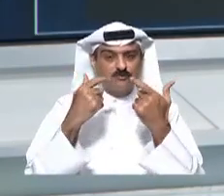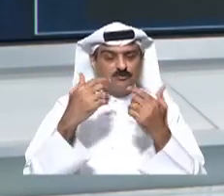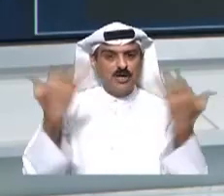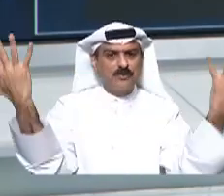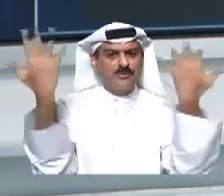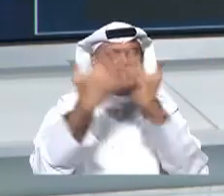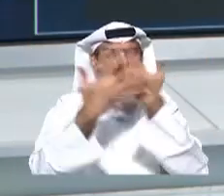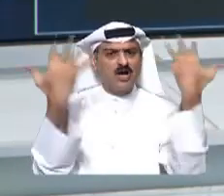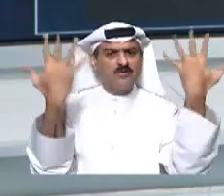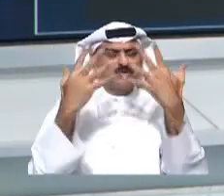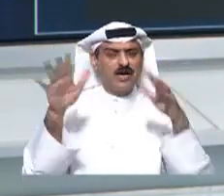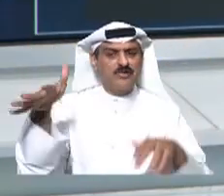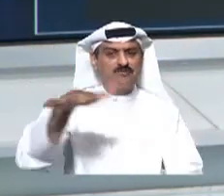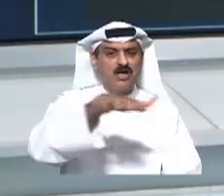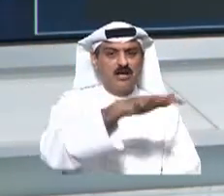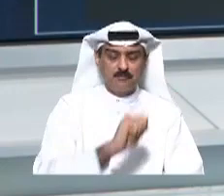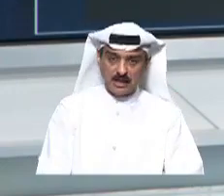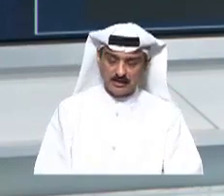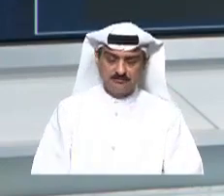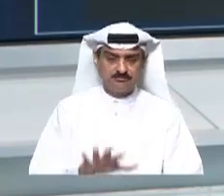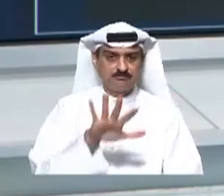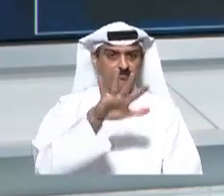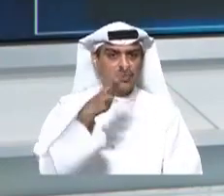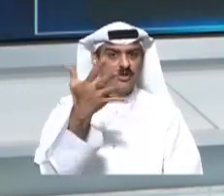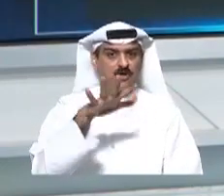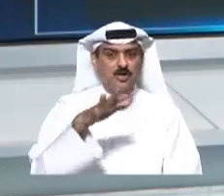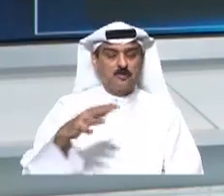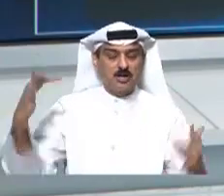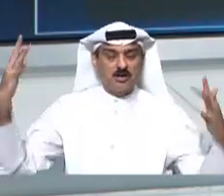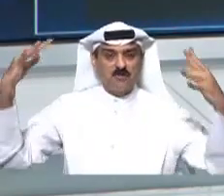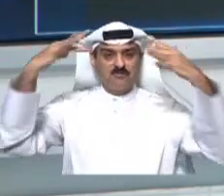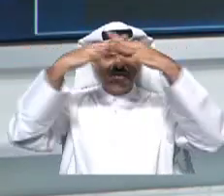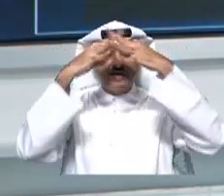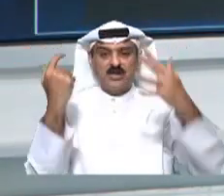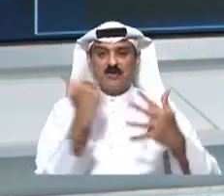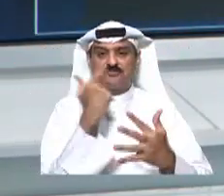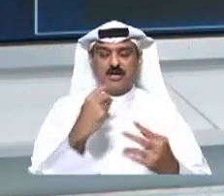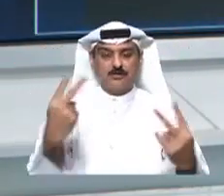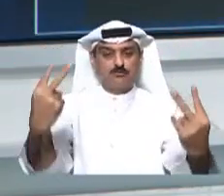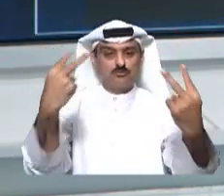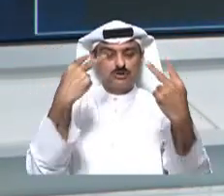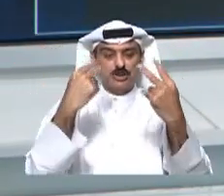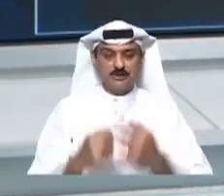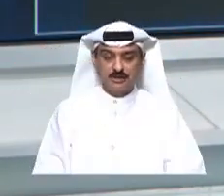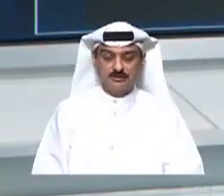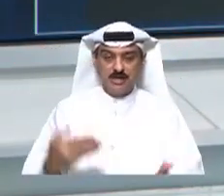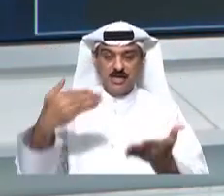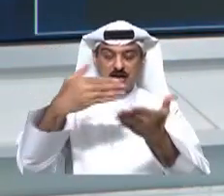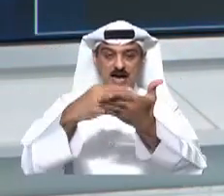خاصة داخل البحر. متوقع ظهور لبعض السحب المتفرقة. أعزائي المشاهدين إلى